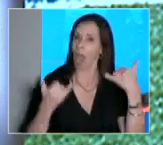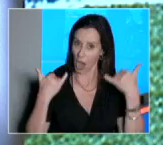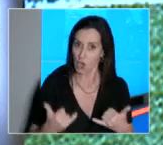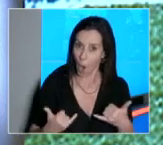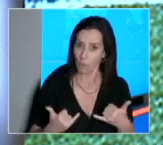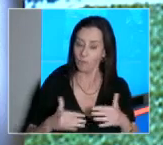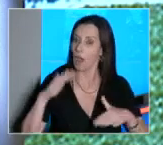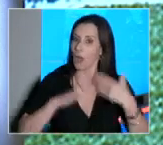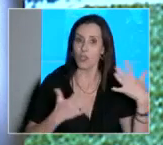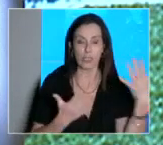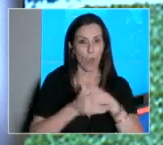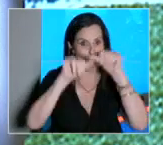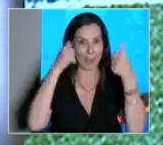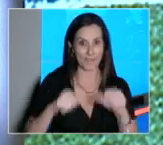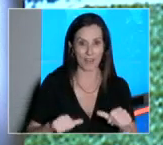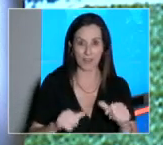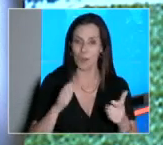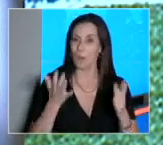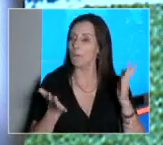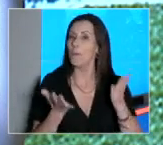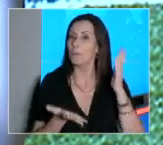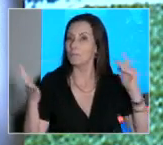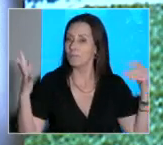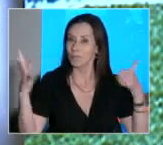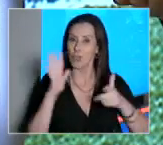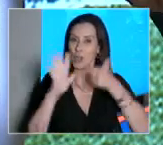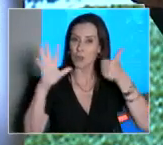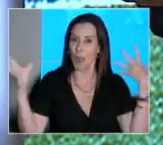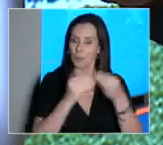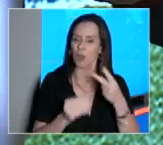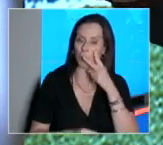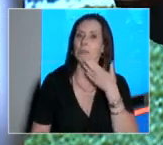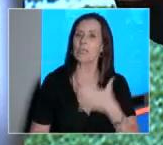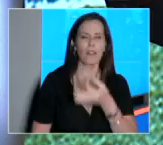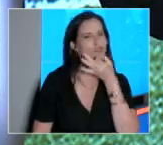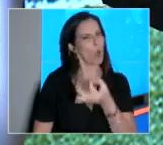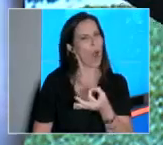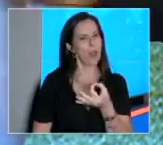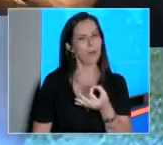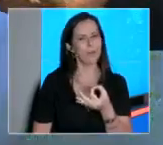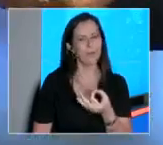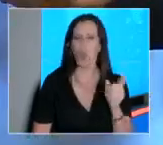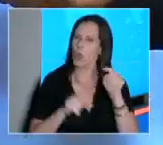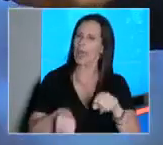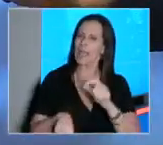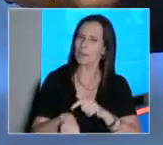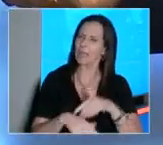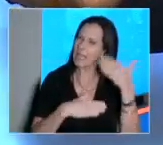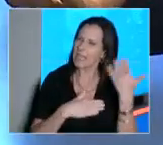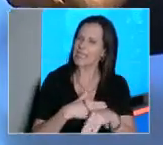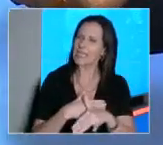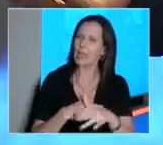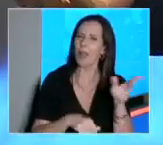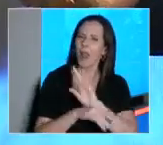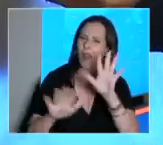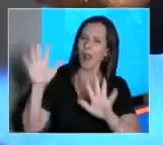היום, אחרי שזכו בגביע, פעם שישית, אני מביט במדינתנו ושואל, לא הגיע הזמן לסיים את